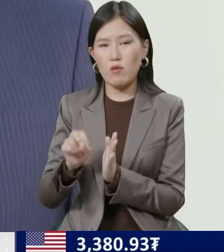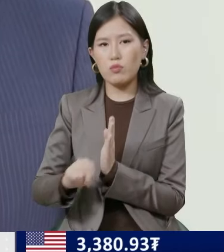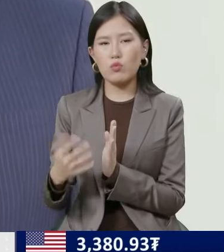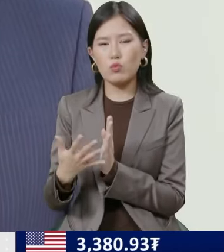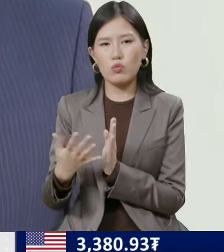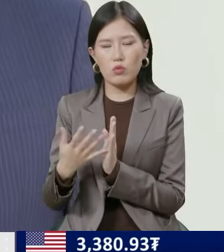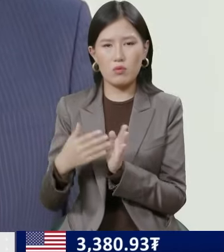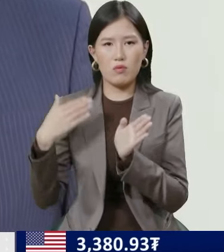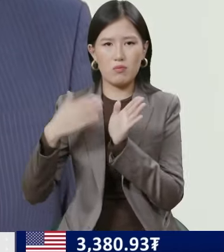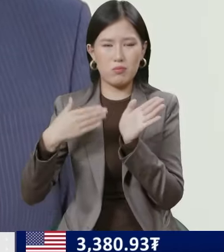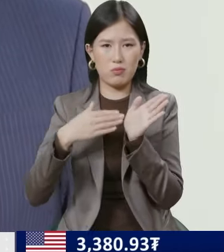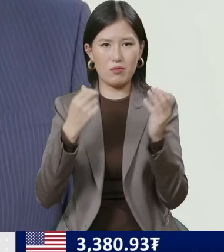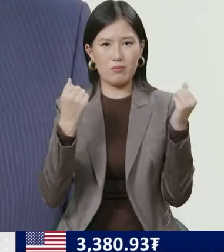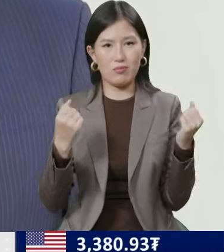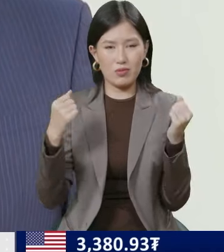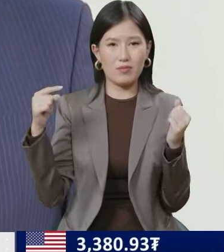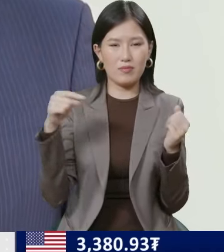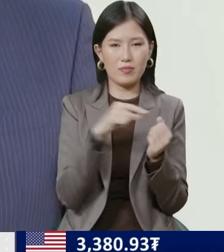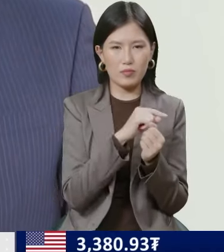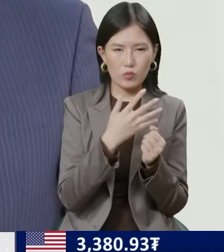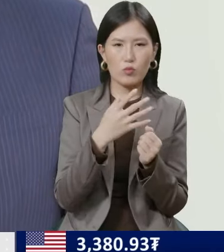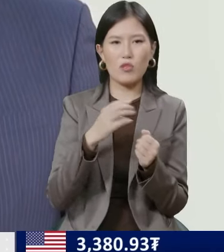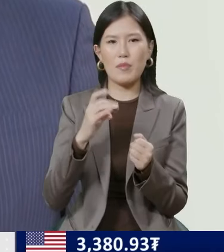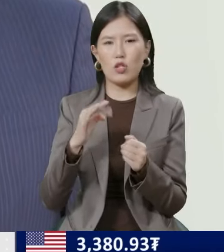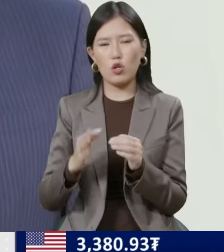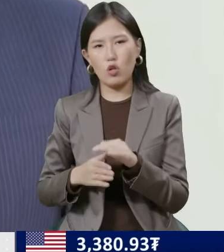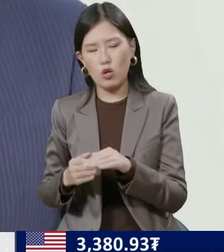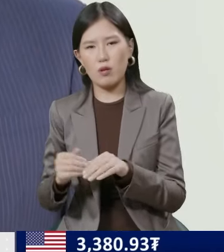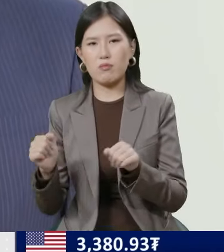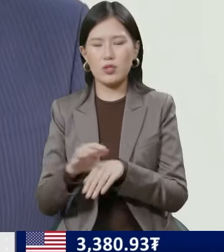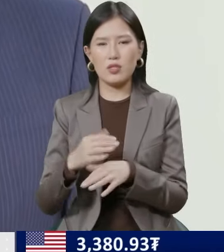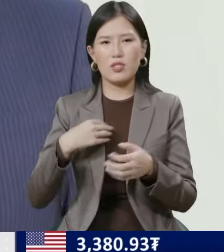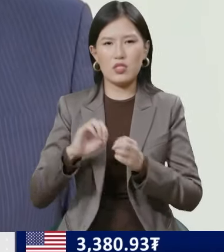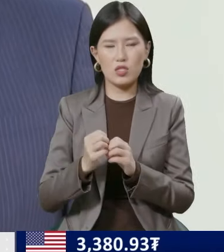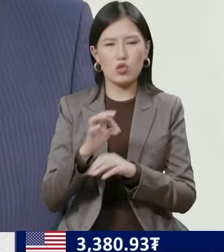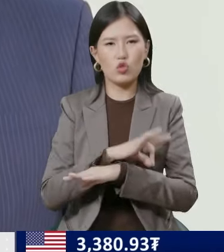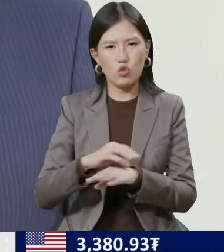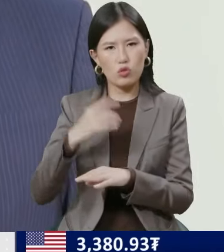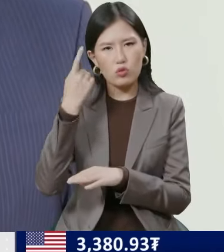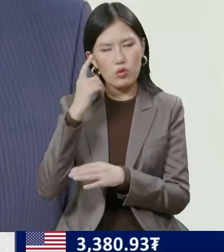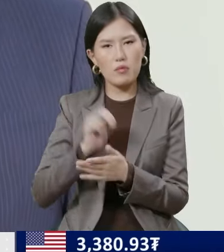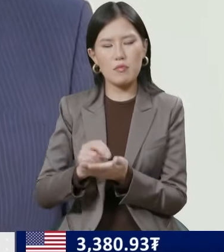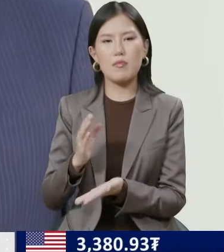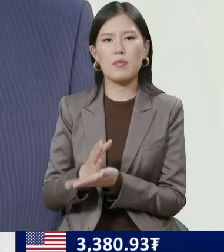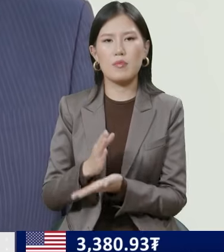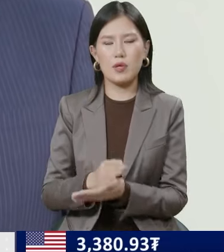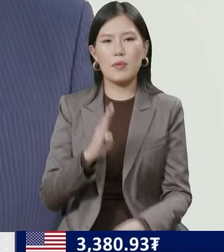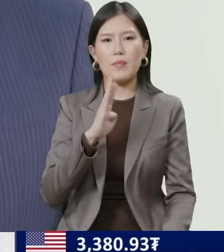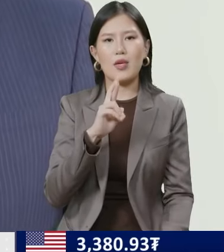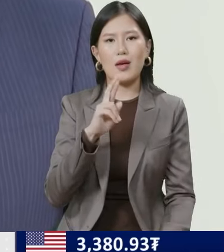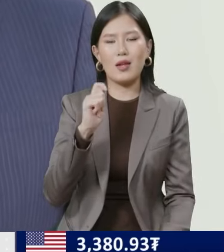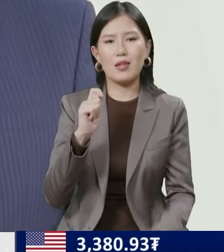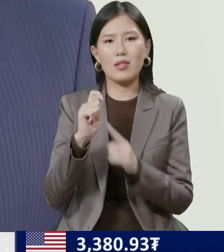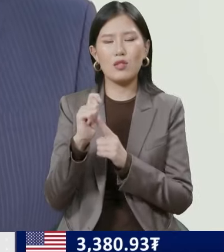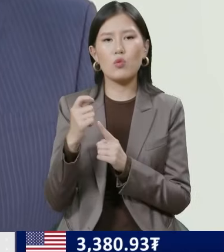багтаамжийн нийтийн тээврийг хөгжүүлэх, тэр чиглэлээр явуулах томоохон төсөл арга хэмжээ байгаа. За эдгээр арга хэмжээний хүрээнд бол BRT буюу тусгай замаар